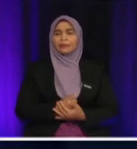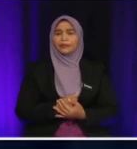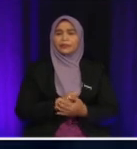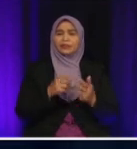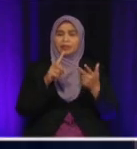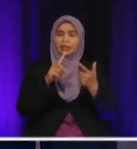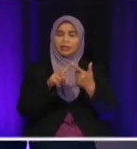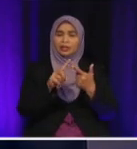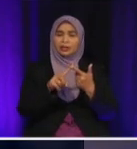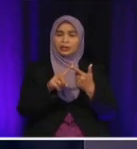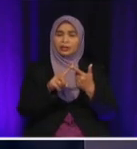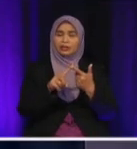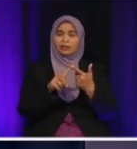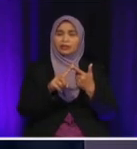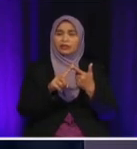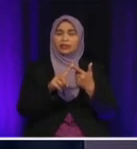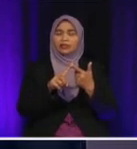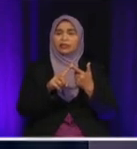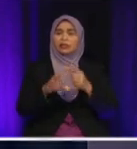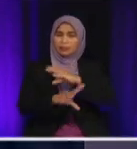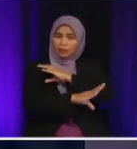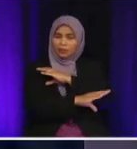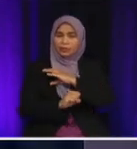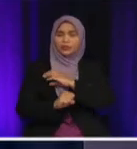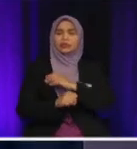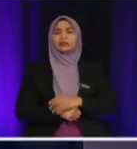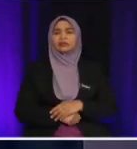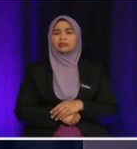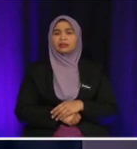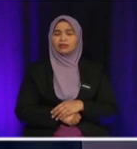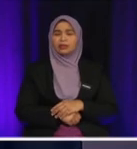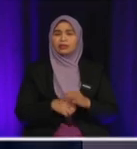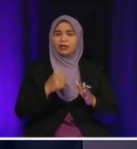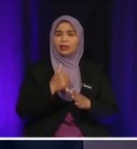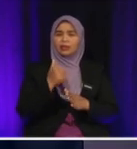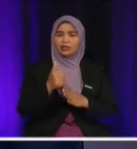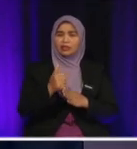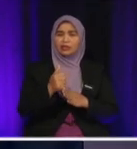tengok yang kedua, jenis kesalahan yang kedua ialah mencuri. Ataupun disebut